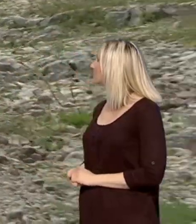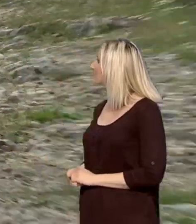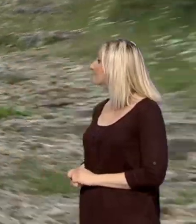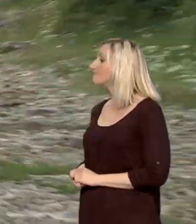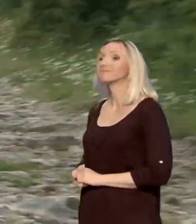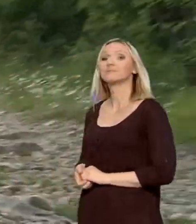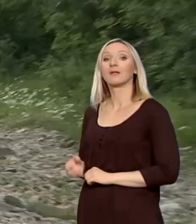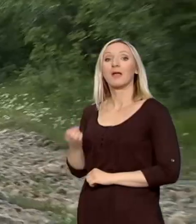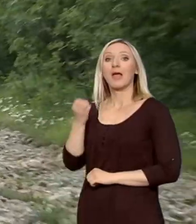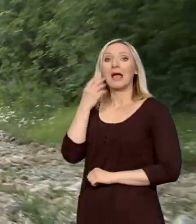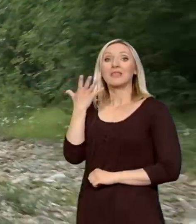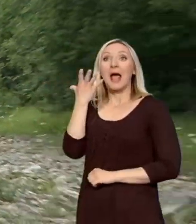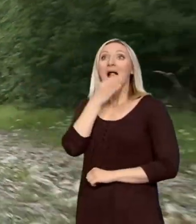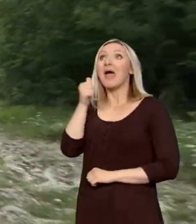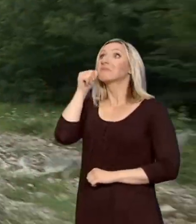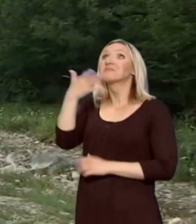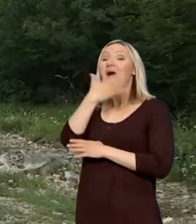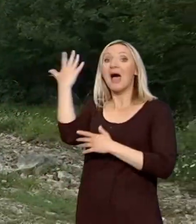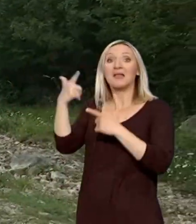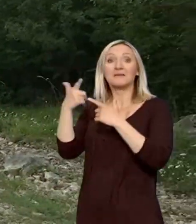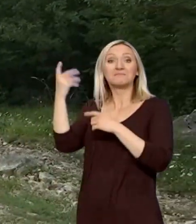Kada je dan lep i pedale se lakše motaju.